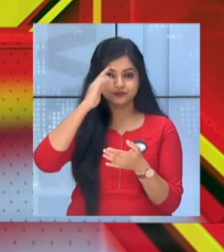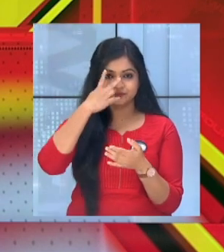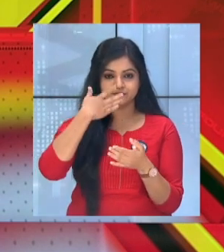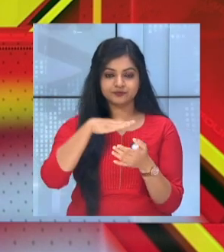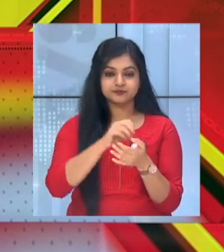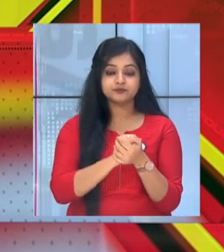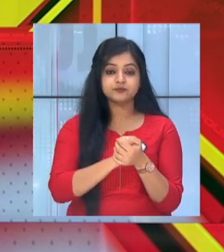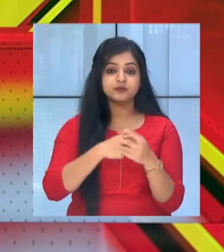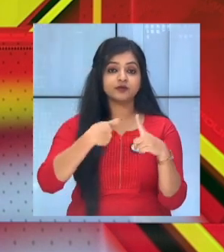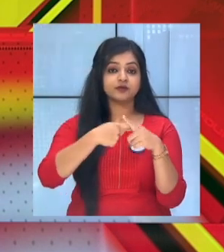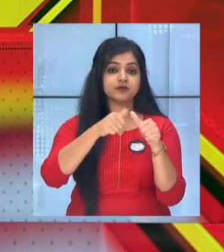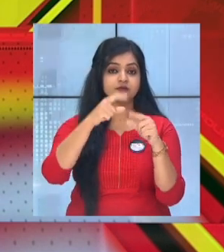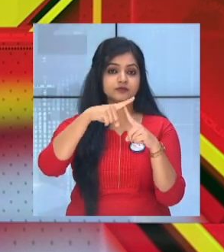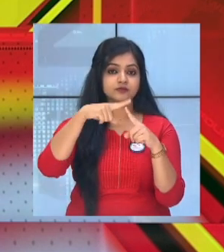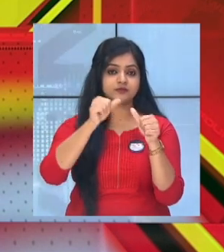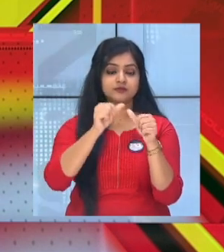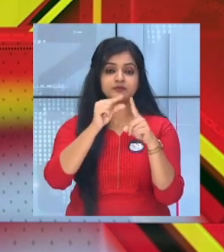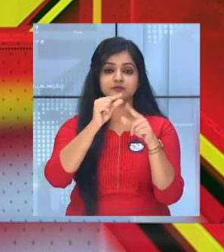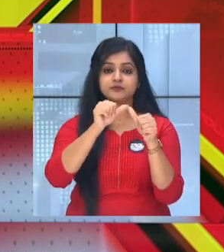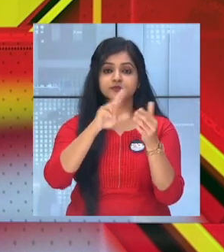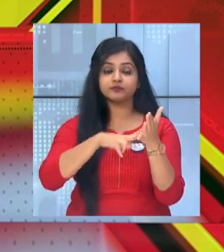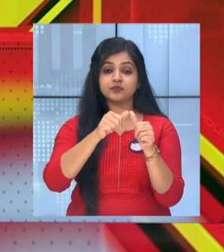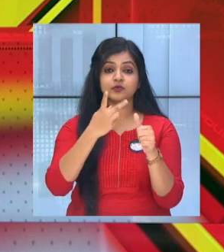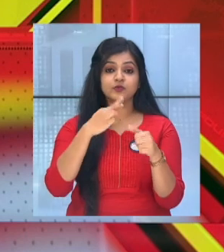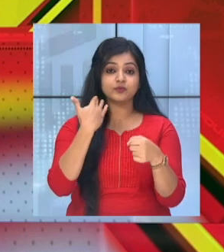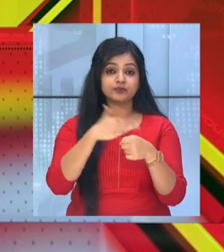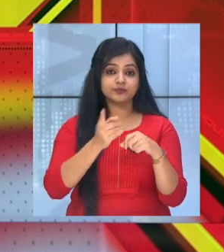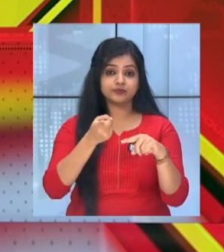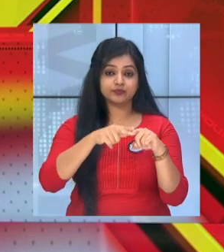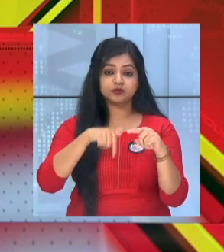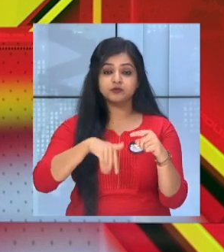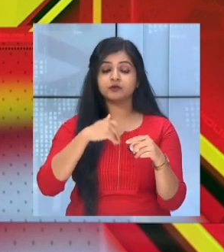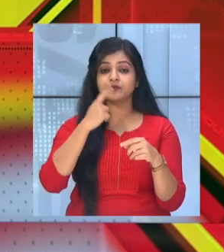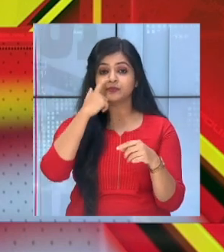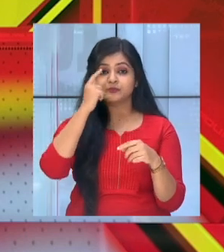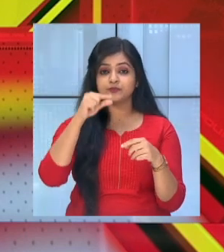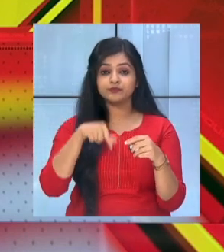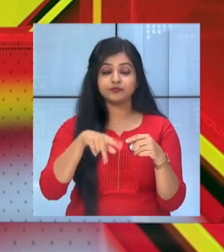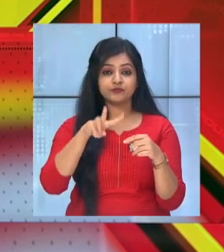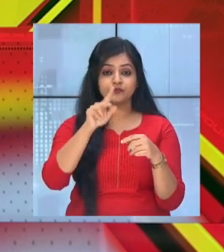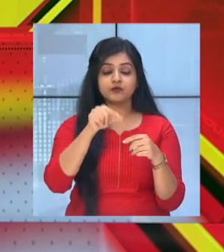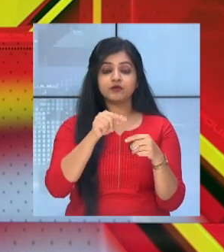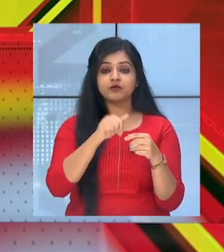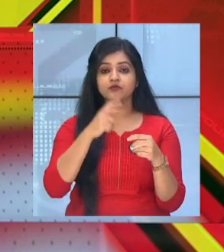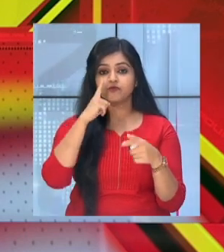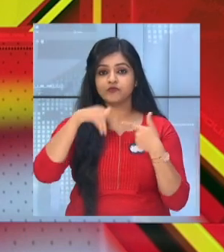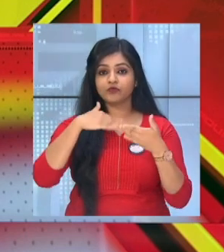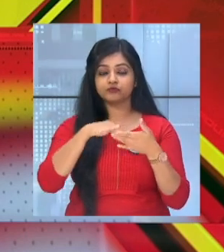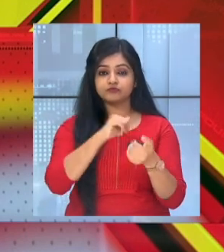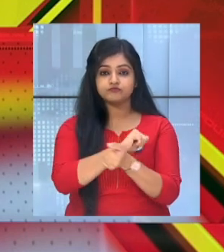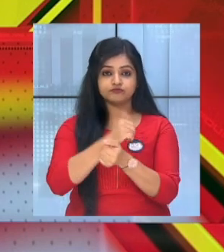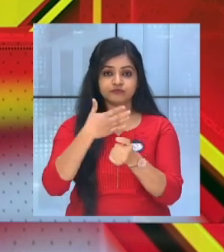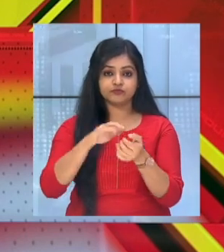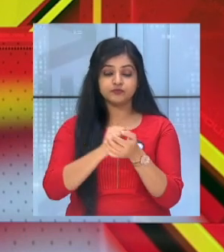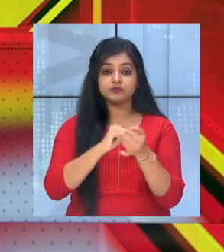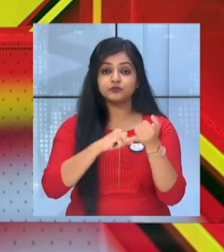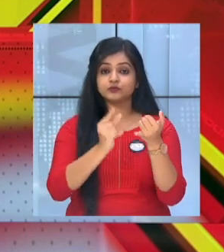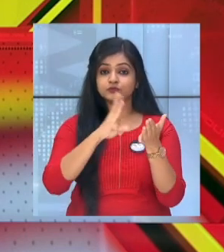വാർത്തകൾ നോക്കാം. കട്ടപ്പന ഇരട്ടക്കൊലപാതക കേസിൽ കൊല്ലപ്പെട്ട വിജയന്റെ ഭാര്യ സുമ അറസ്റ്റിൽ. സുമയെ കോടതിയിൽ ഹാജരാക്കി റിമാൻഡ് ചെയ്തു.